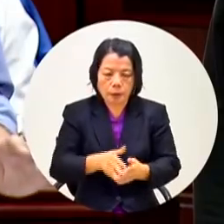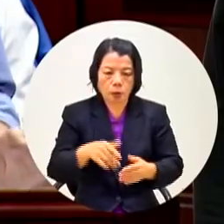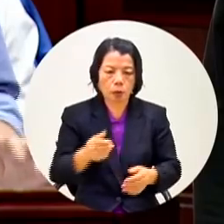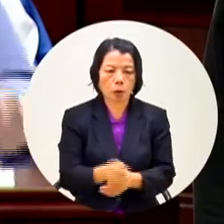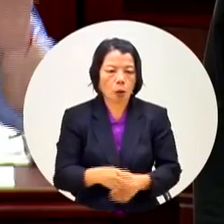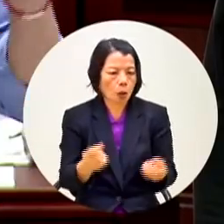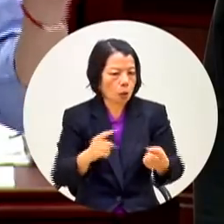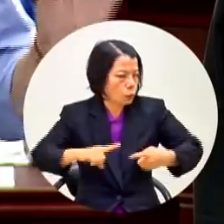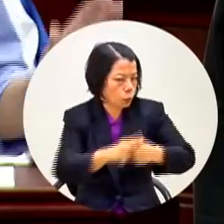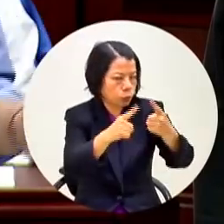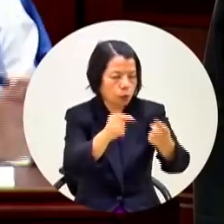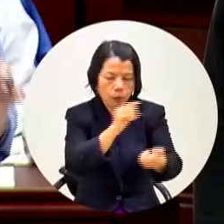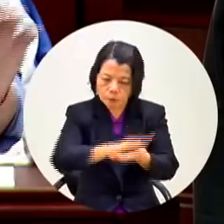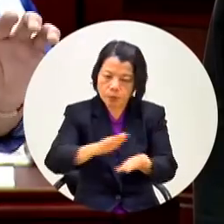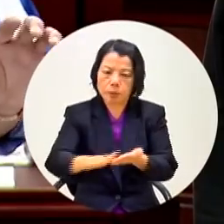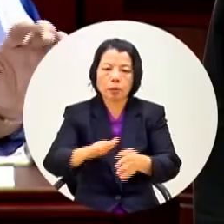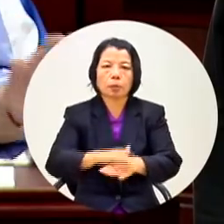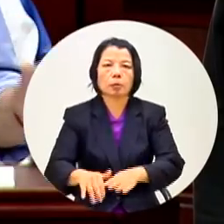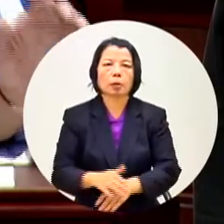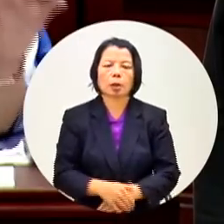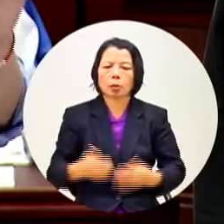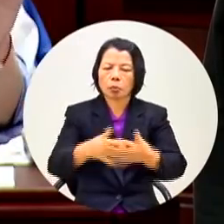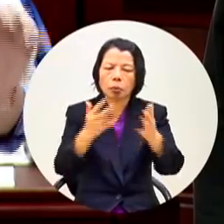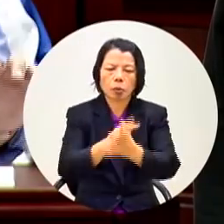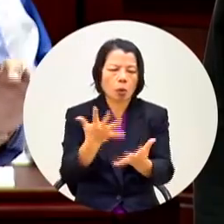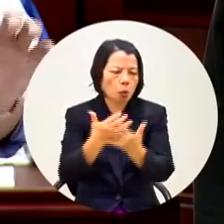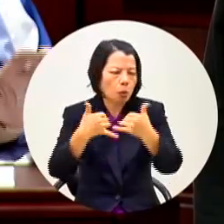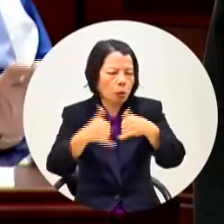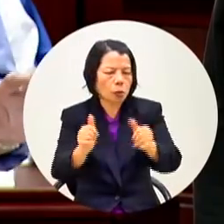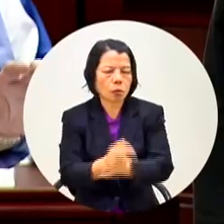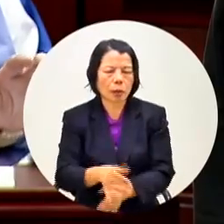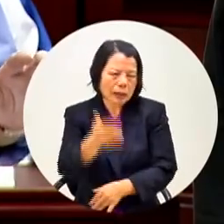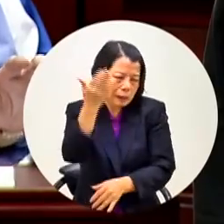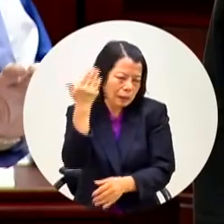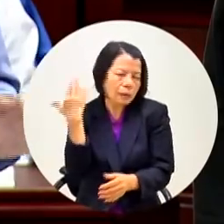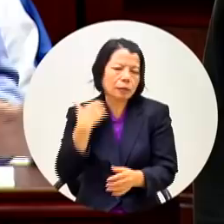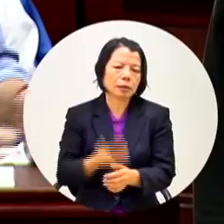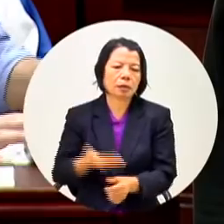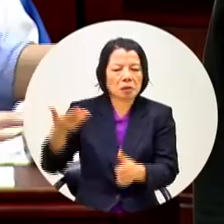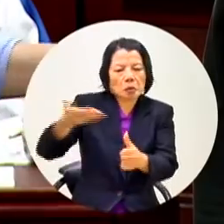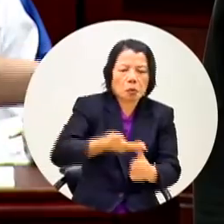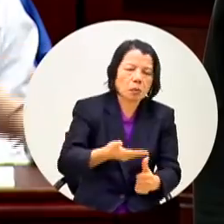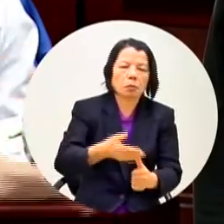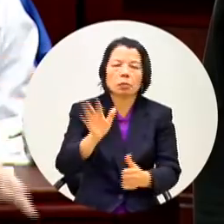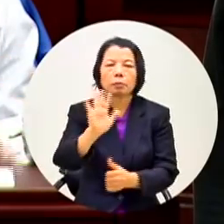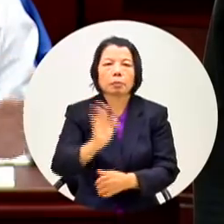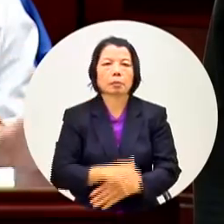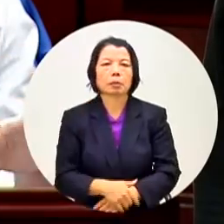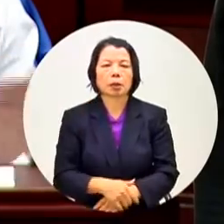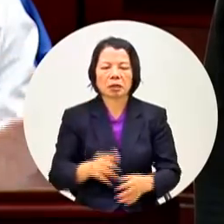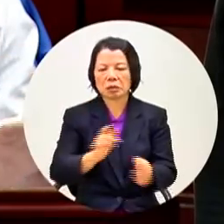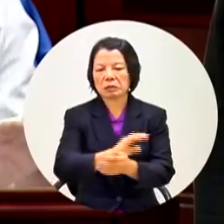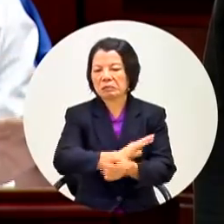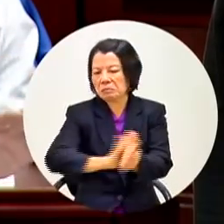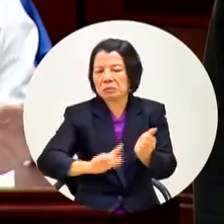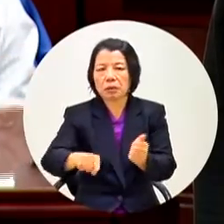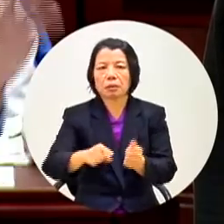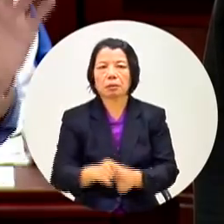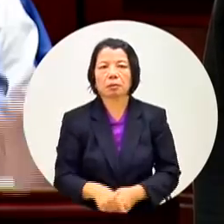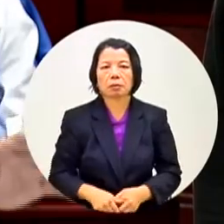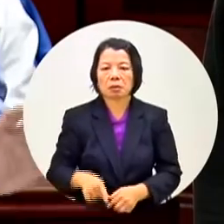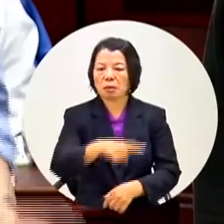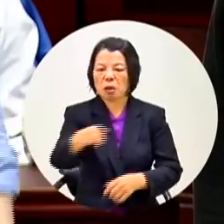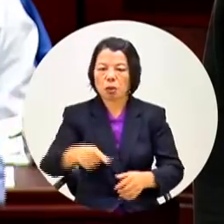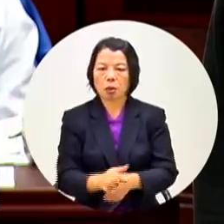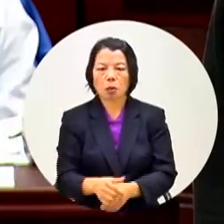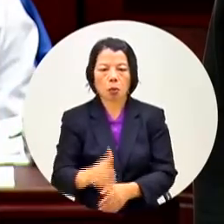乌云啊或者前朝啊一些什么讲法，媒体上一些讲法造成好像大家内部乱成一团，不会的，还